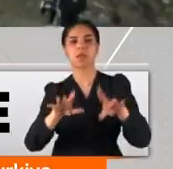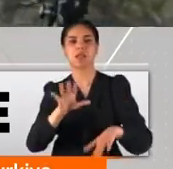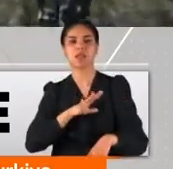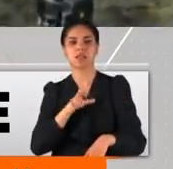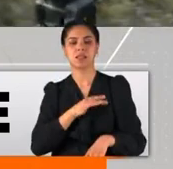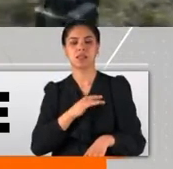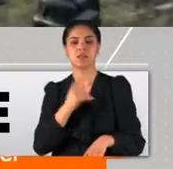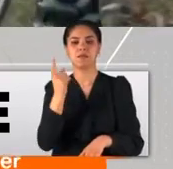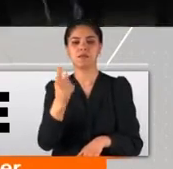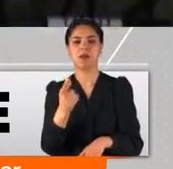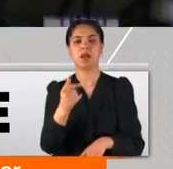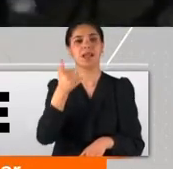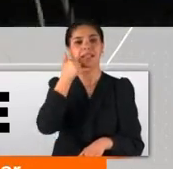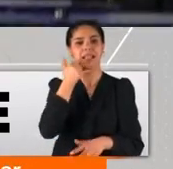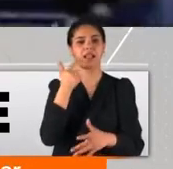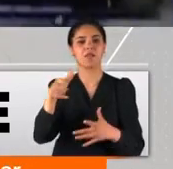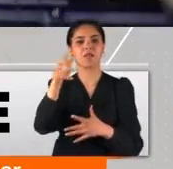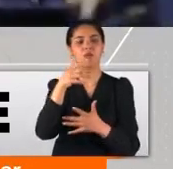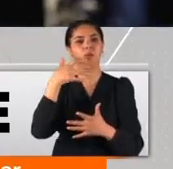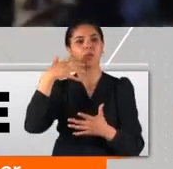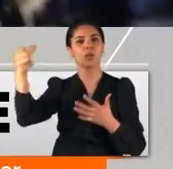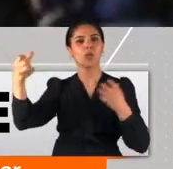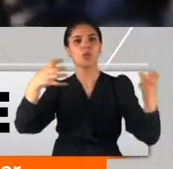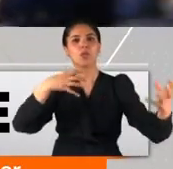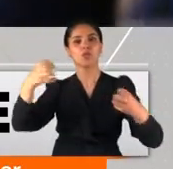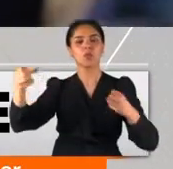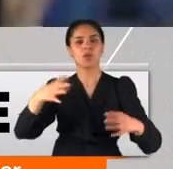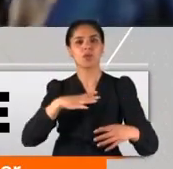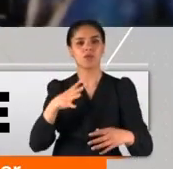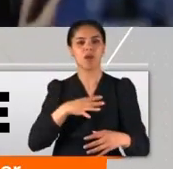tele kulaklar, büyük kulaklar, dev kulaklar dedikleri, yani görüntü